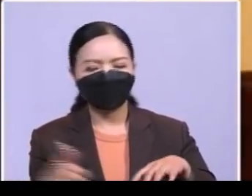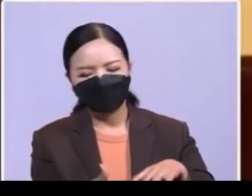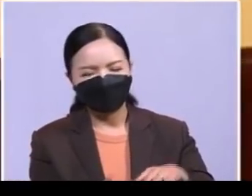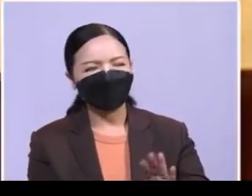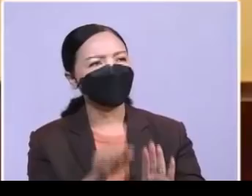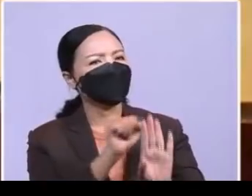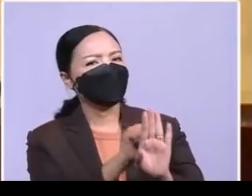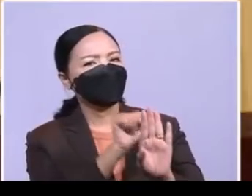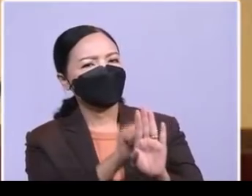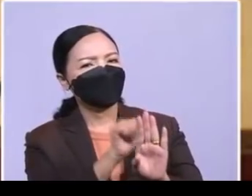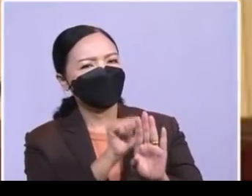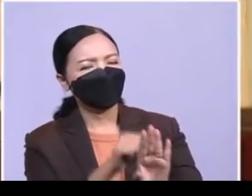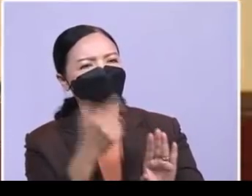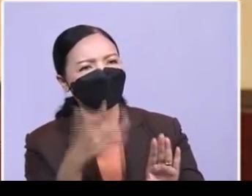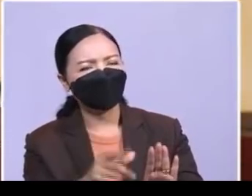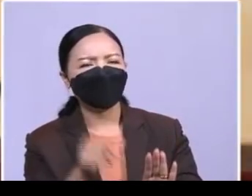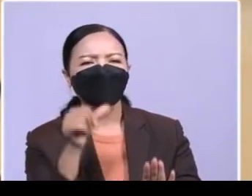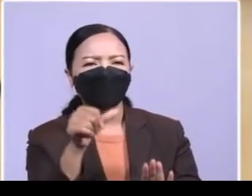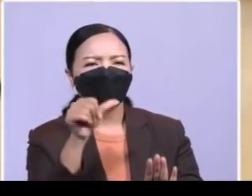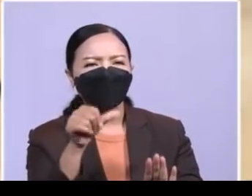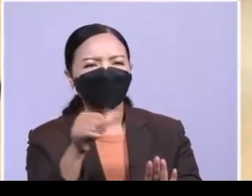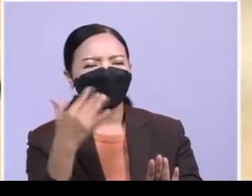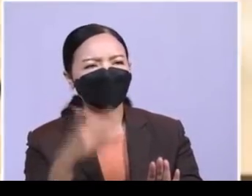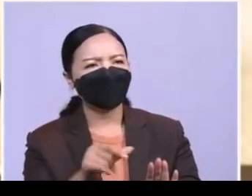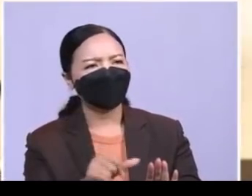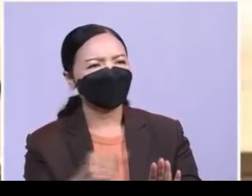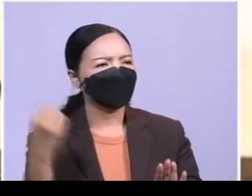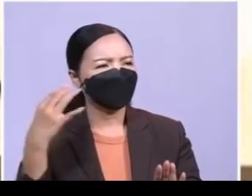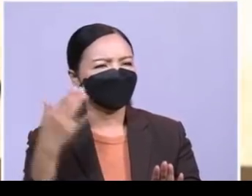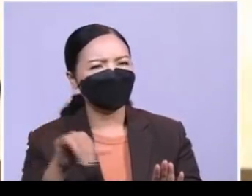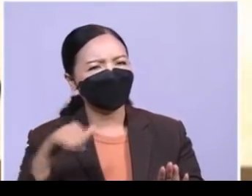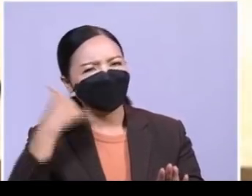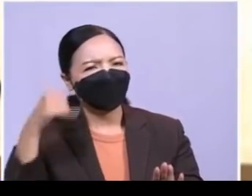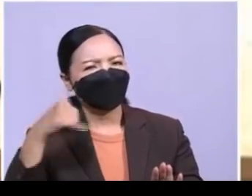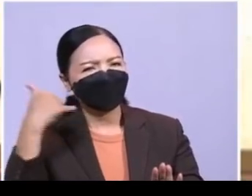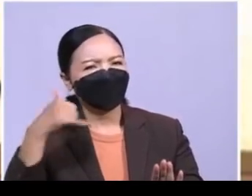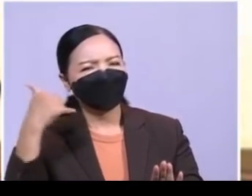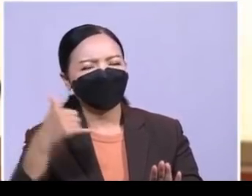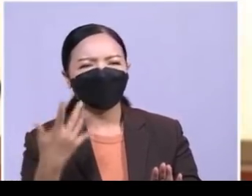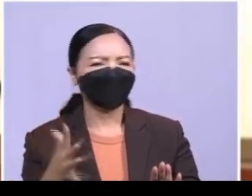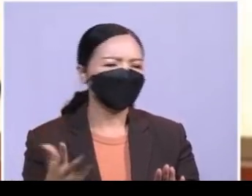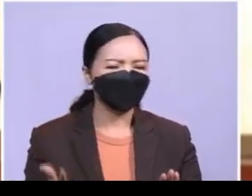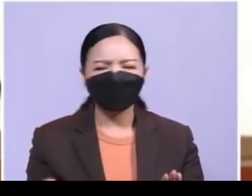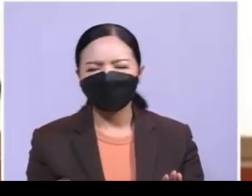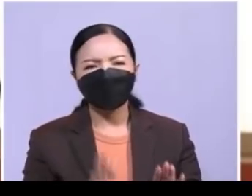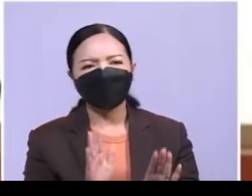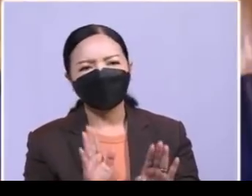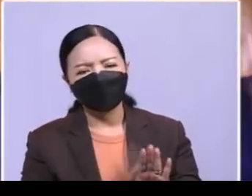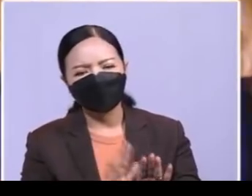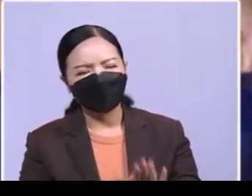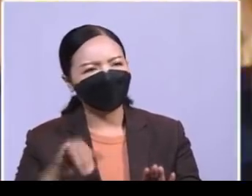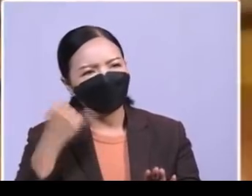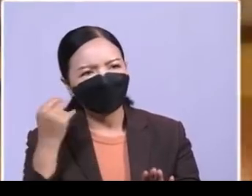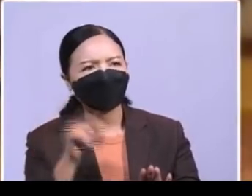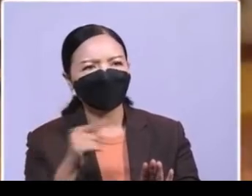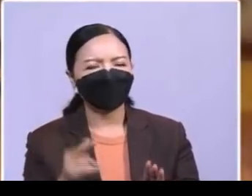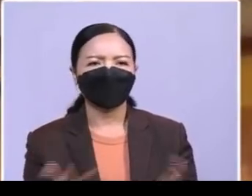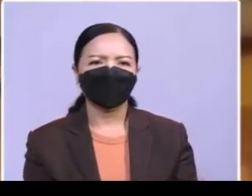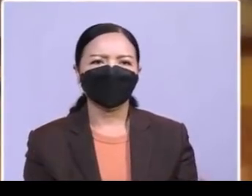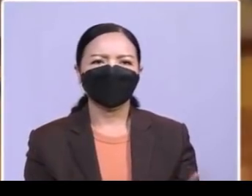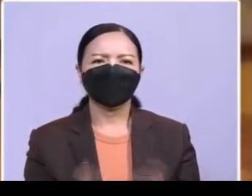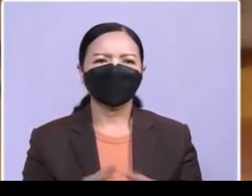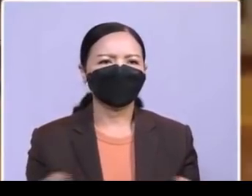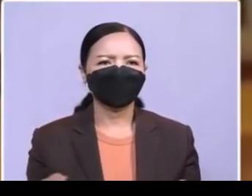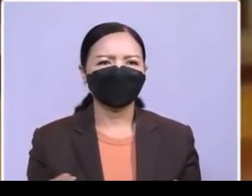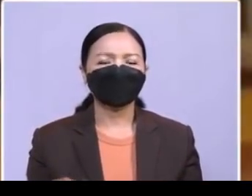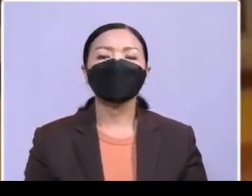คาะประตูก็แล้วอย่างที่บอกกดออดก็แล้วกดกริ่งก็แล้วโทรศัพท์โอ้โหย้ำกันไปเป็น10รอบ20สายไม่ติดสักทีฮะ